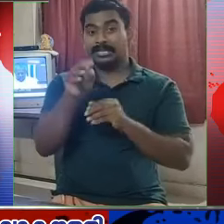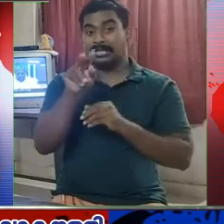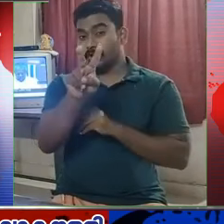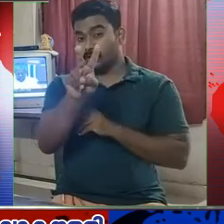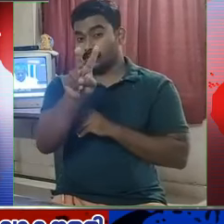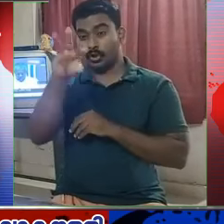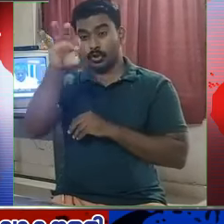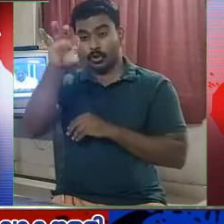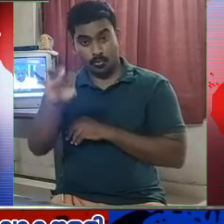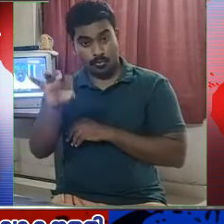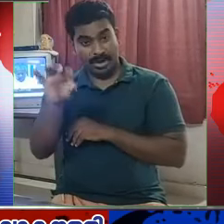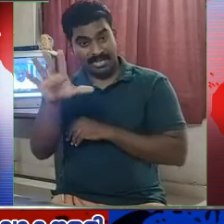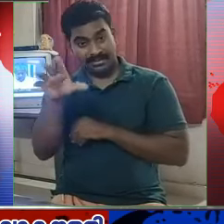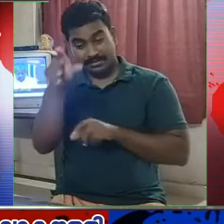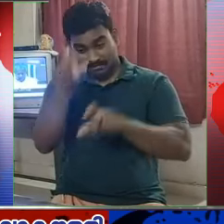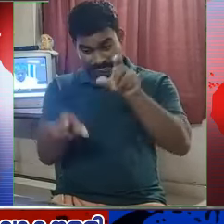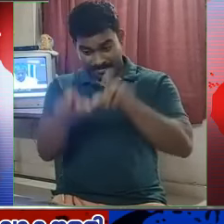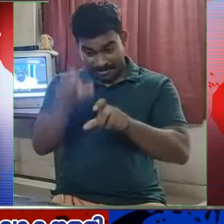9 പേർക്കാണ്